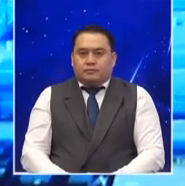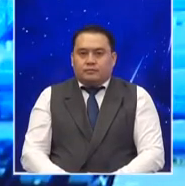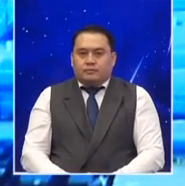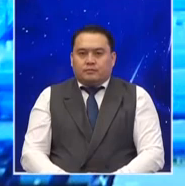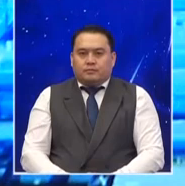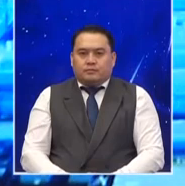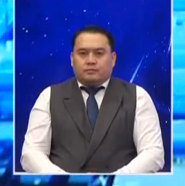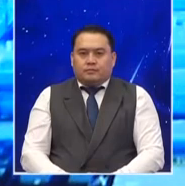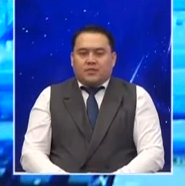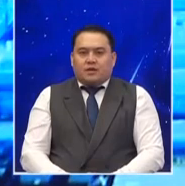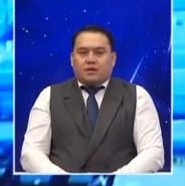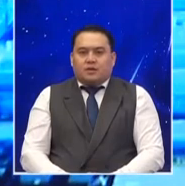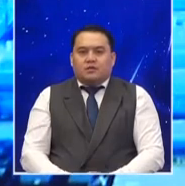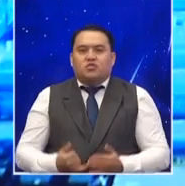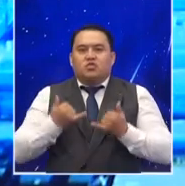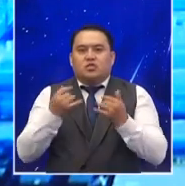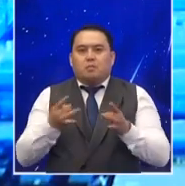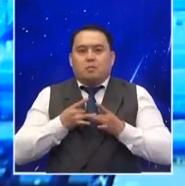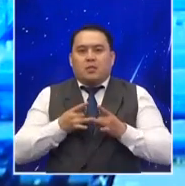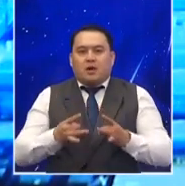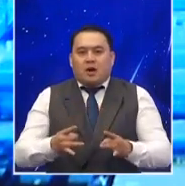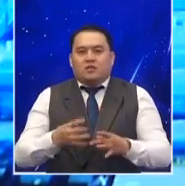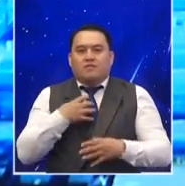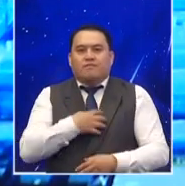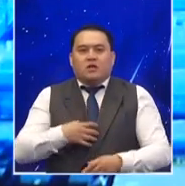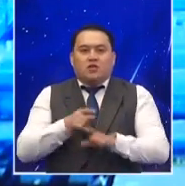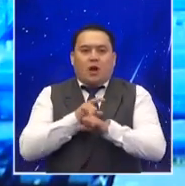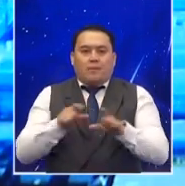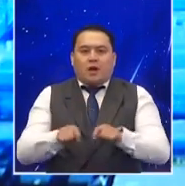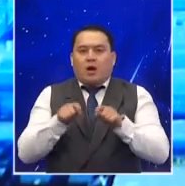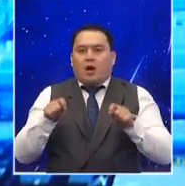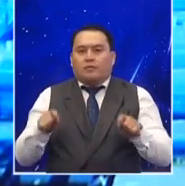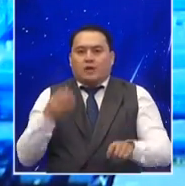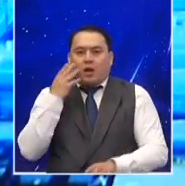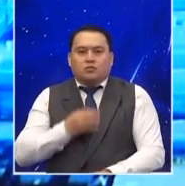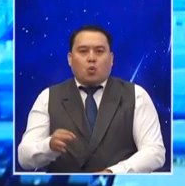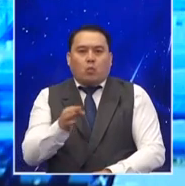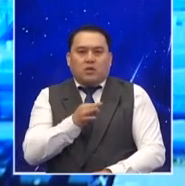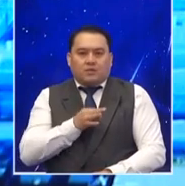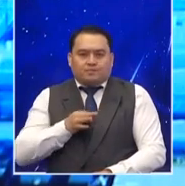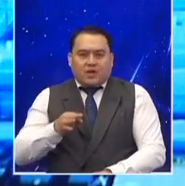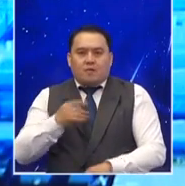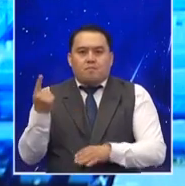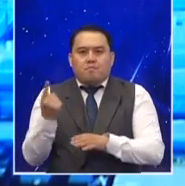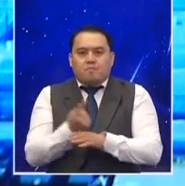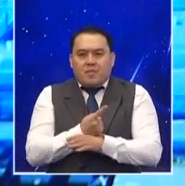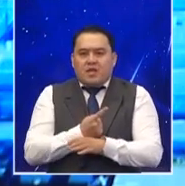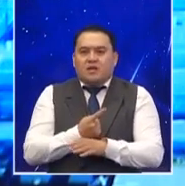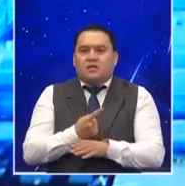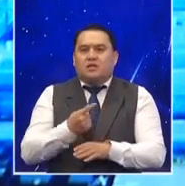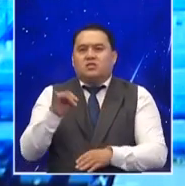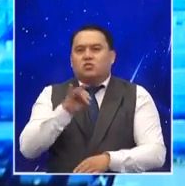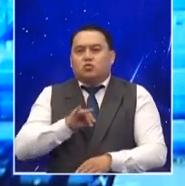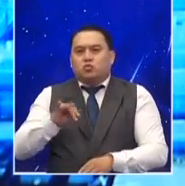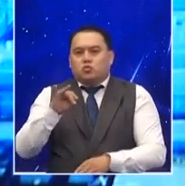На страже природы. В честь праздника еще один значимый объект распахнул свои двери в Алматинской области. Впервые за